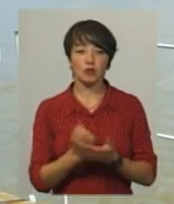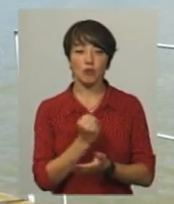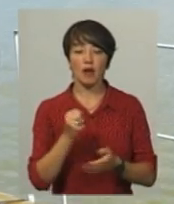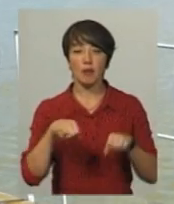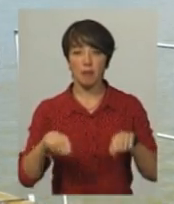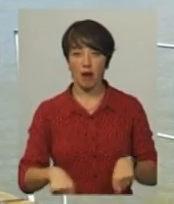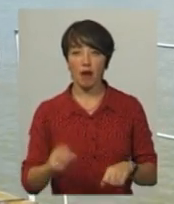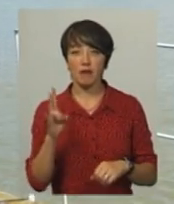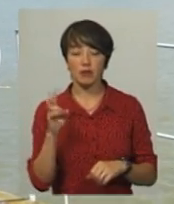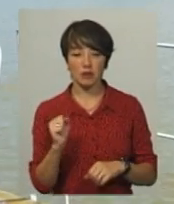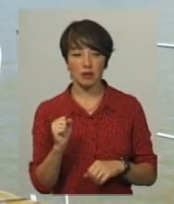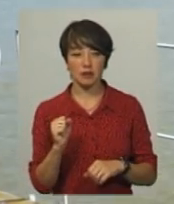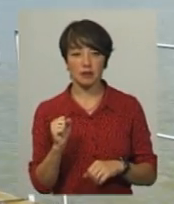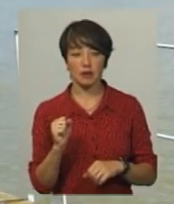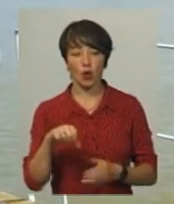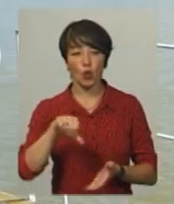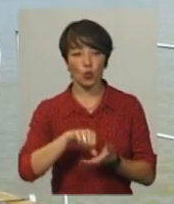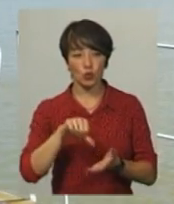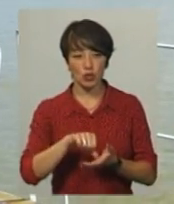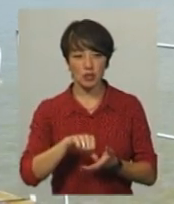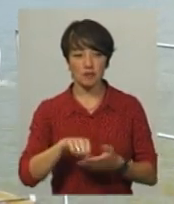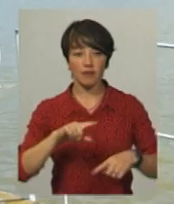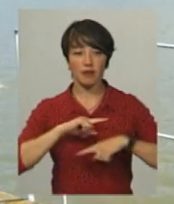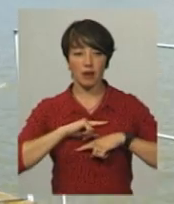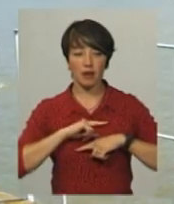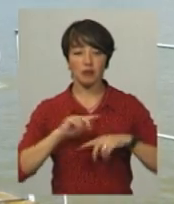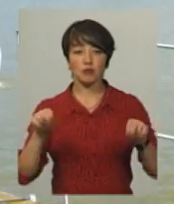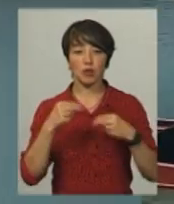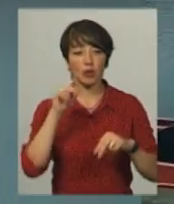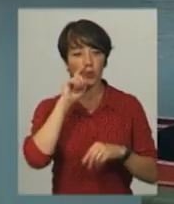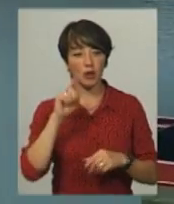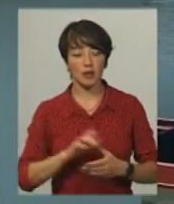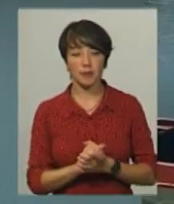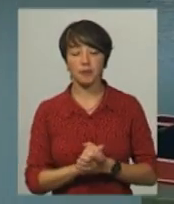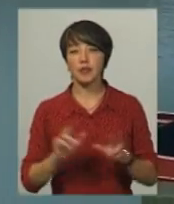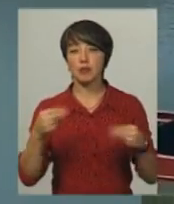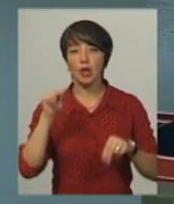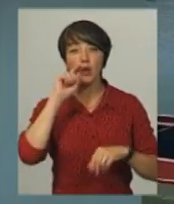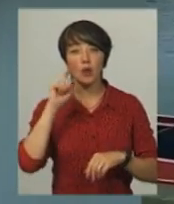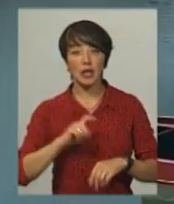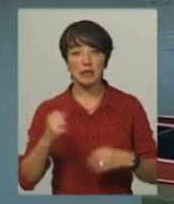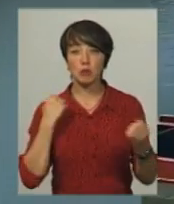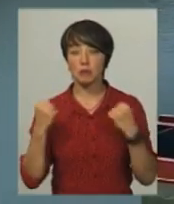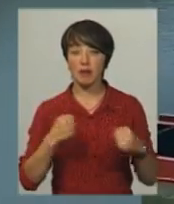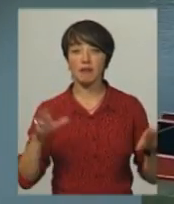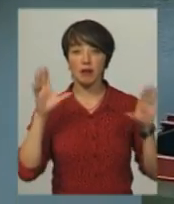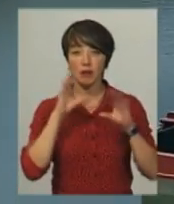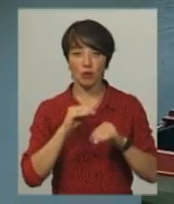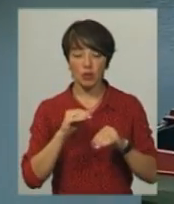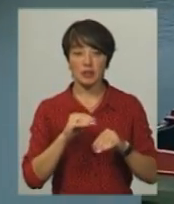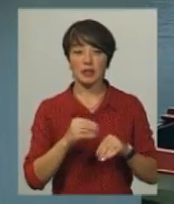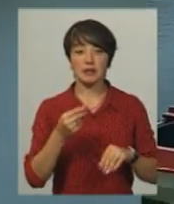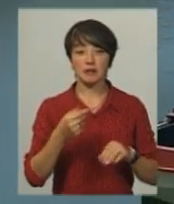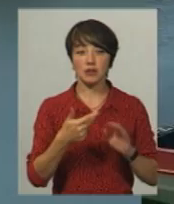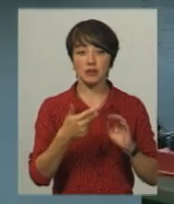на участь у фіналі, у командному чемпіонаті України. На чемпіонаті України спортсменкам довелося пройти від 6